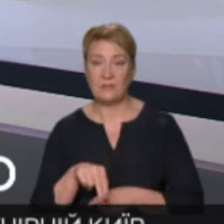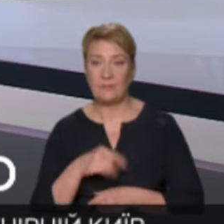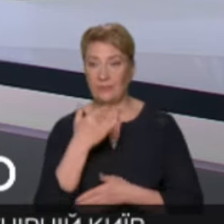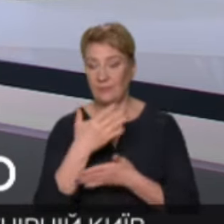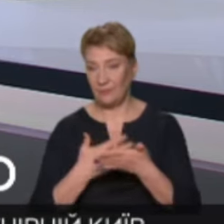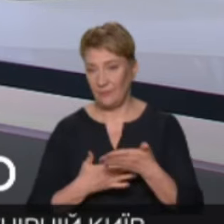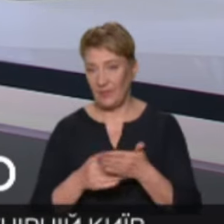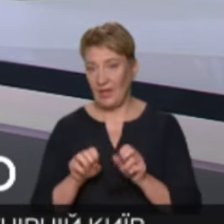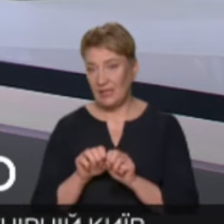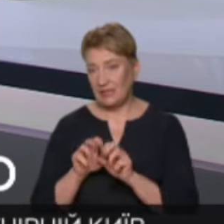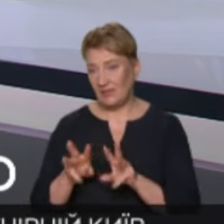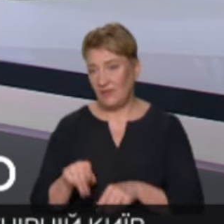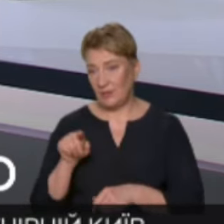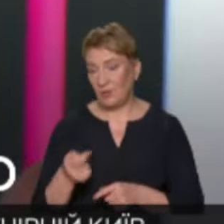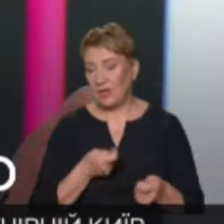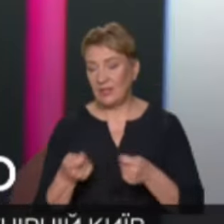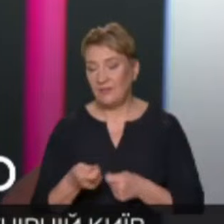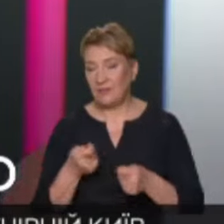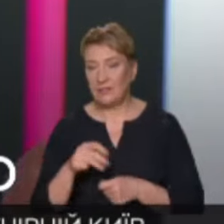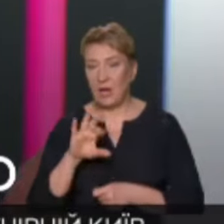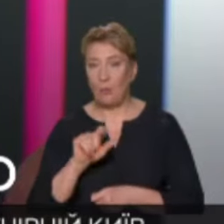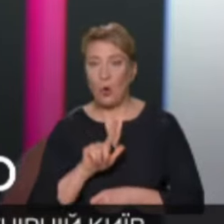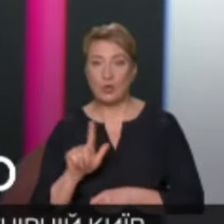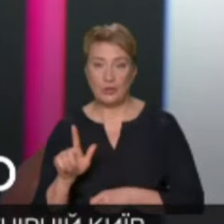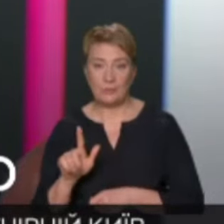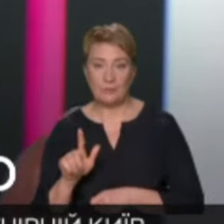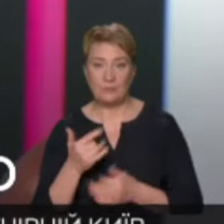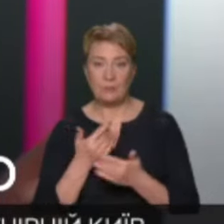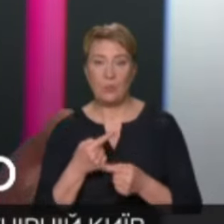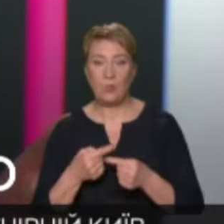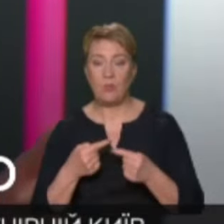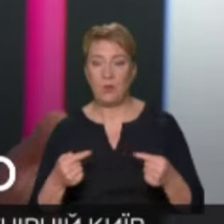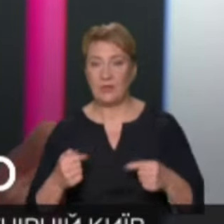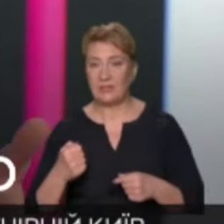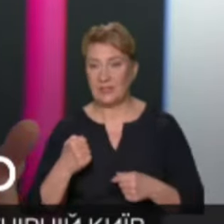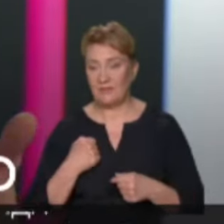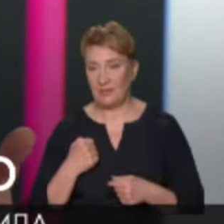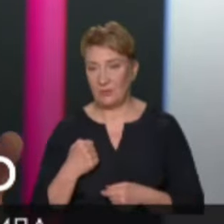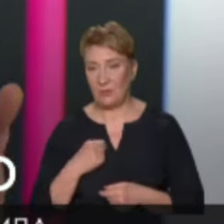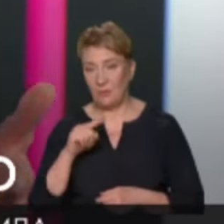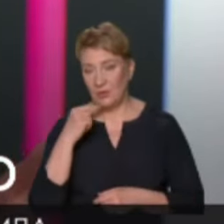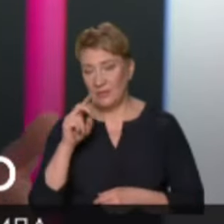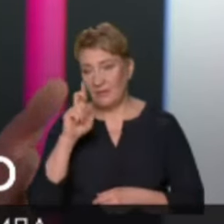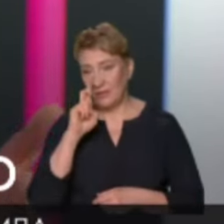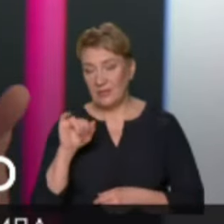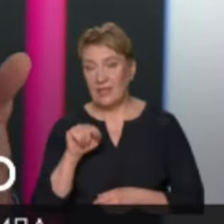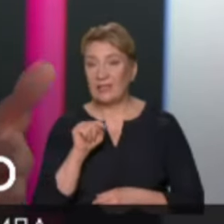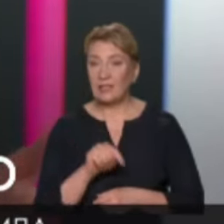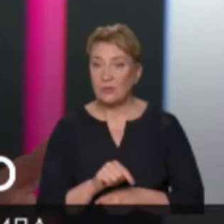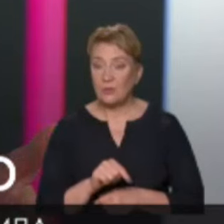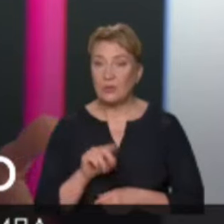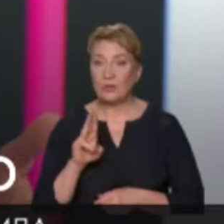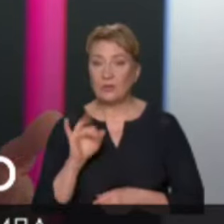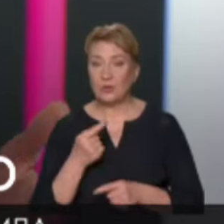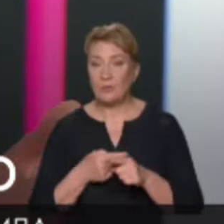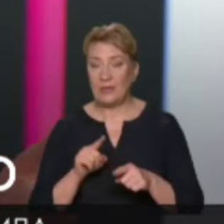святих, і вони возили мощі адмірала Ушакова по різним військовим округах Російської Федерації для того, аби ці